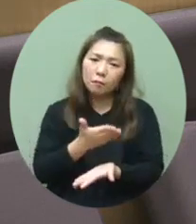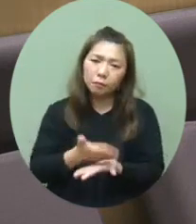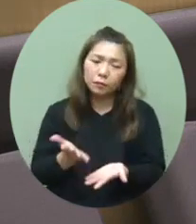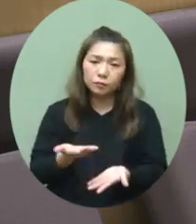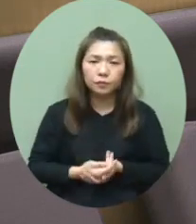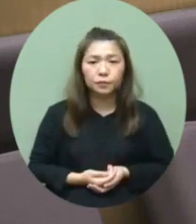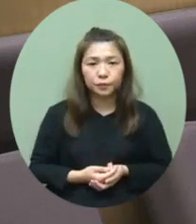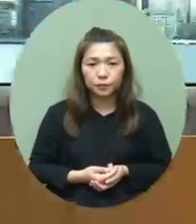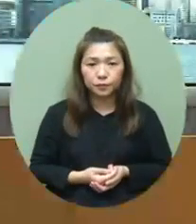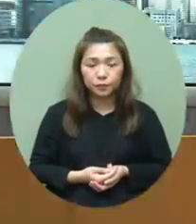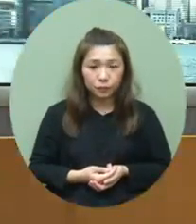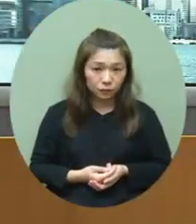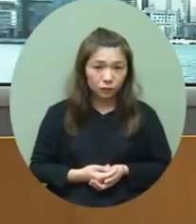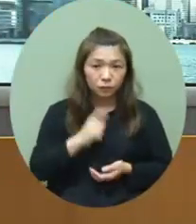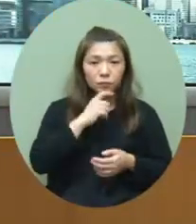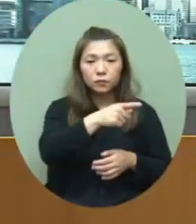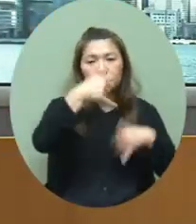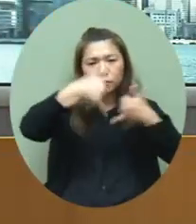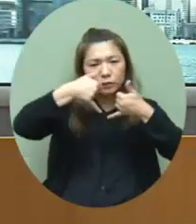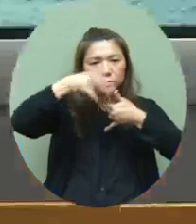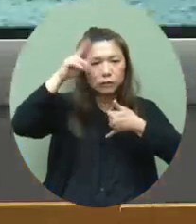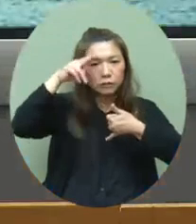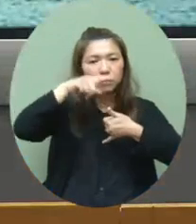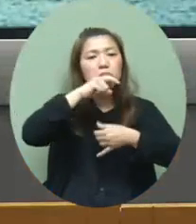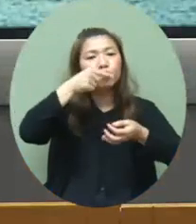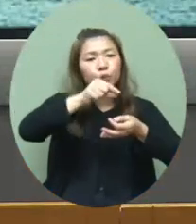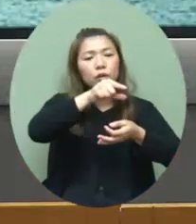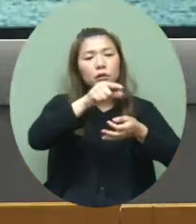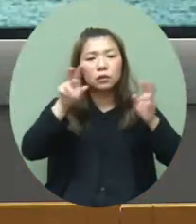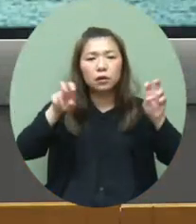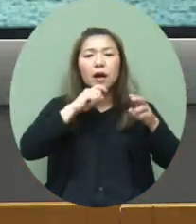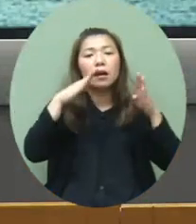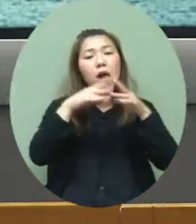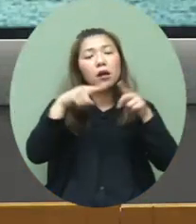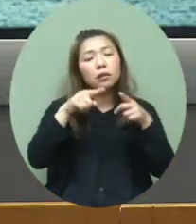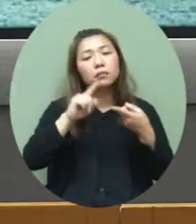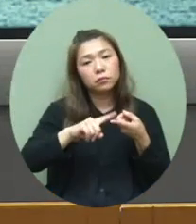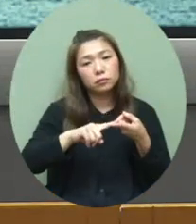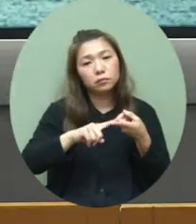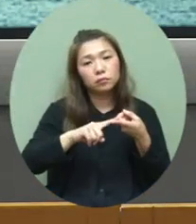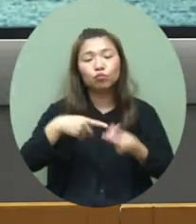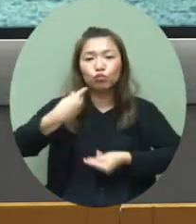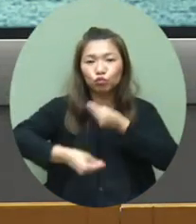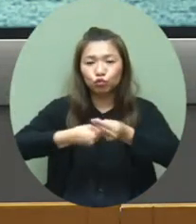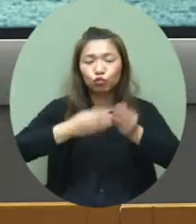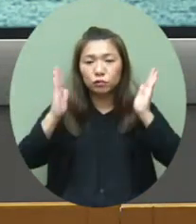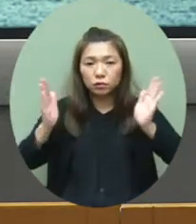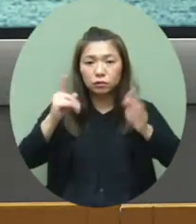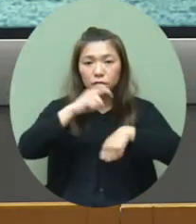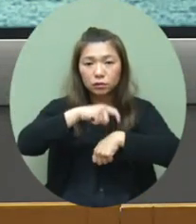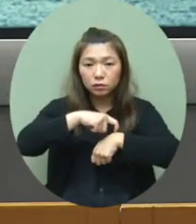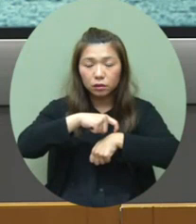該。 咁密接觸者一般嚟講就係同住個家人啦，或者係佢傳染期